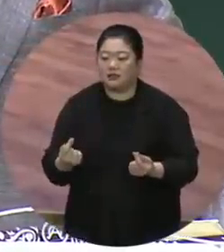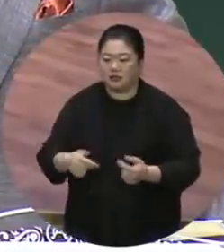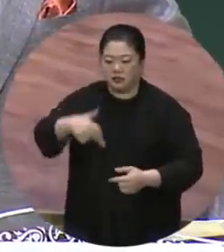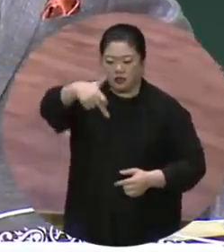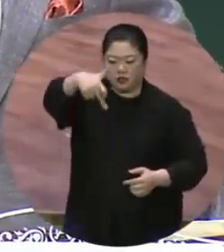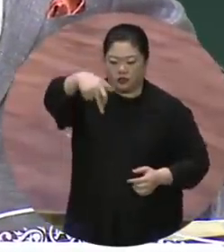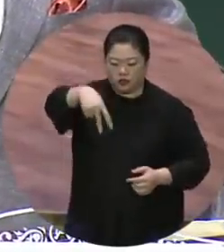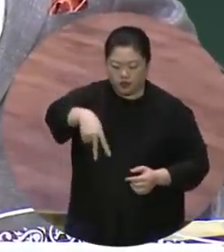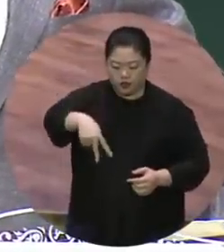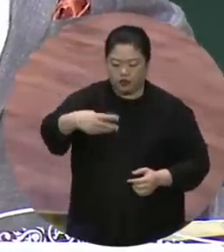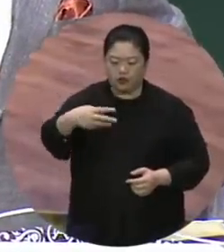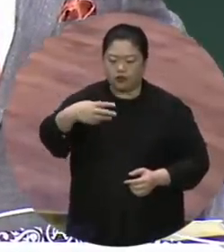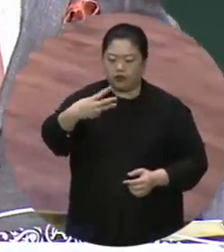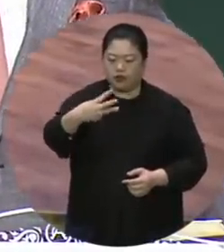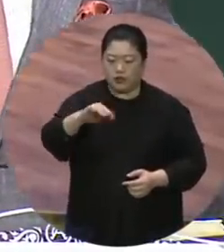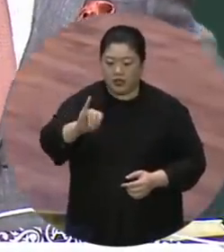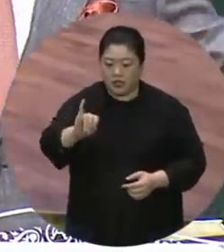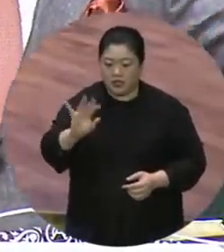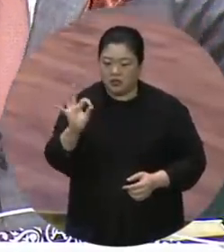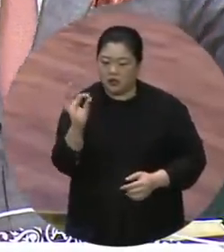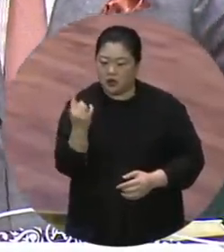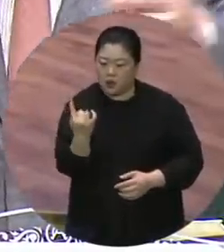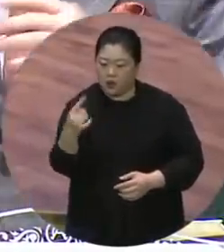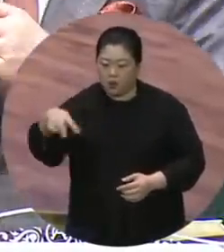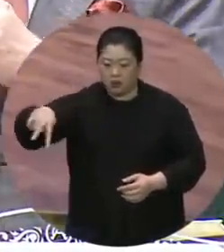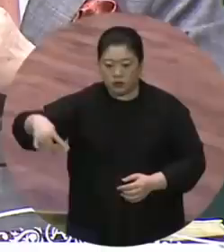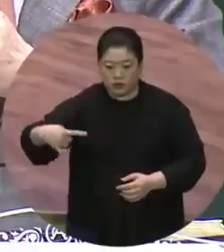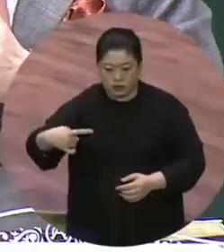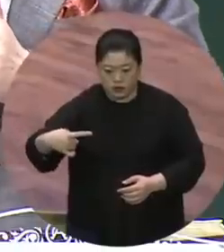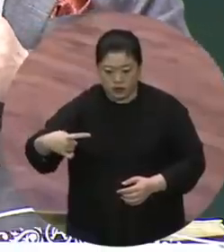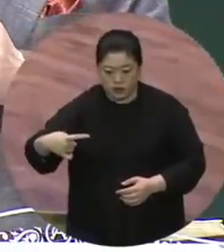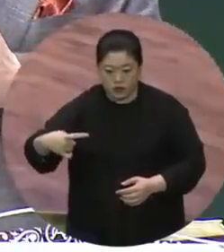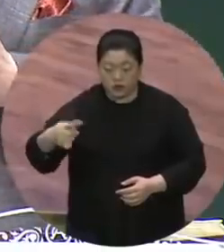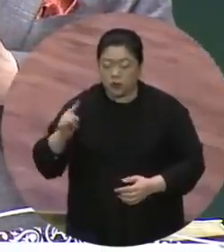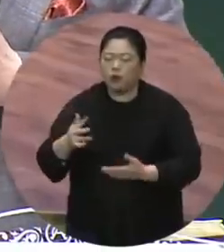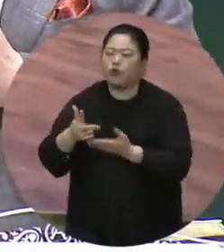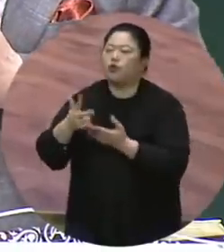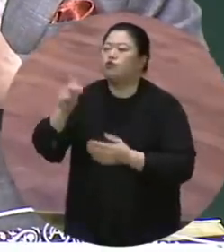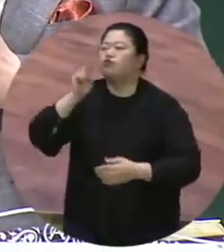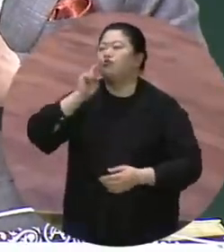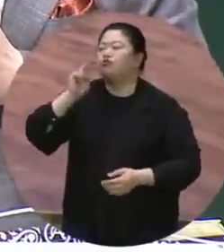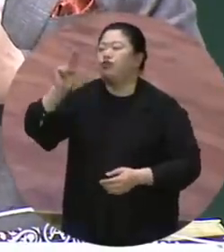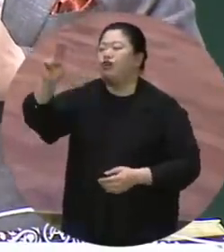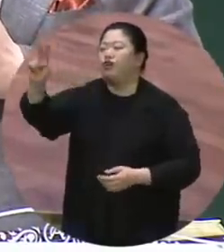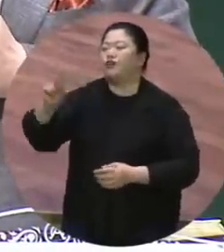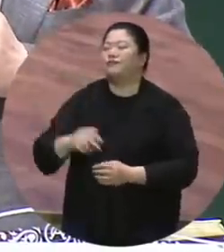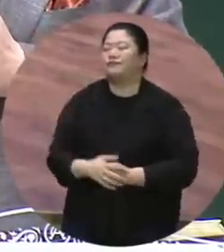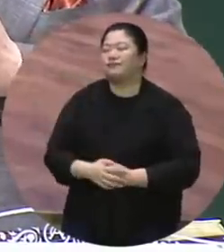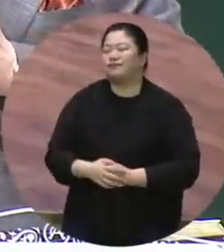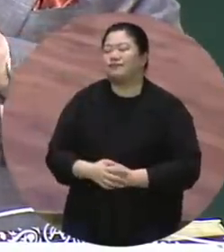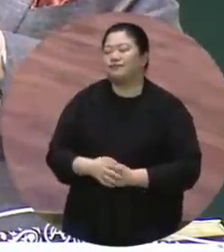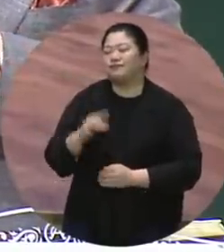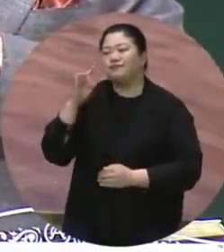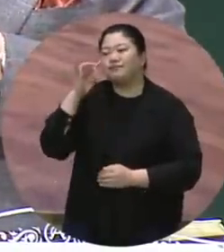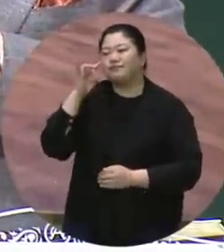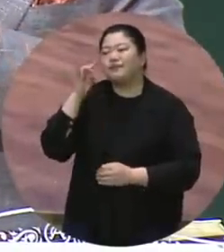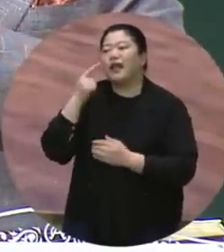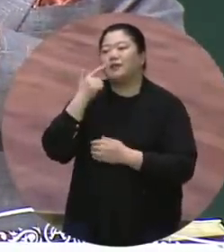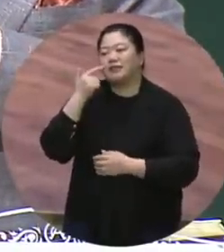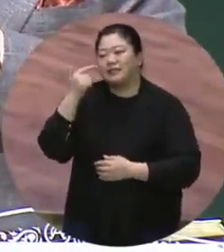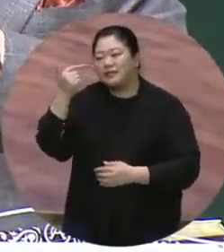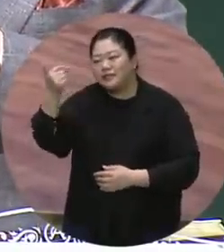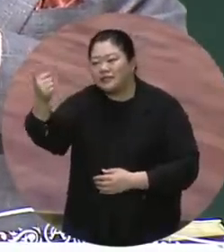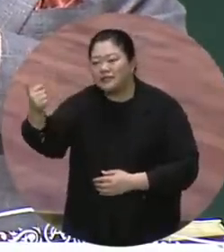주인이시오 이 말이에요. 주여 아버지 아멘. 그렇게 여러분이 문화가